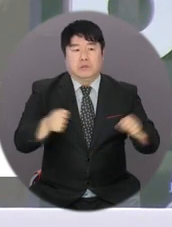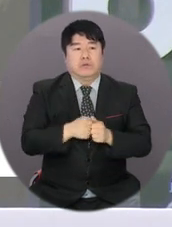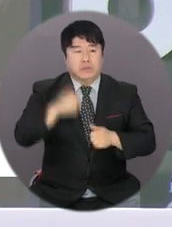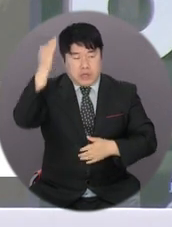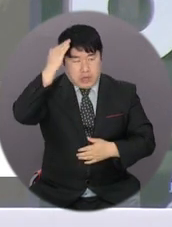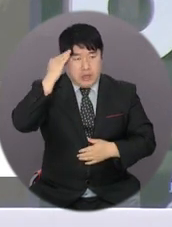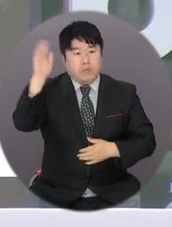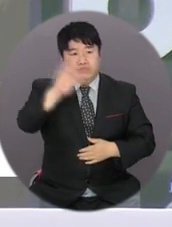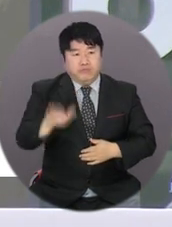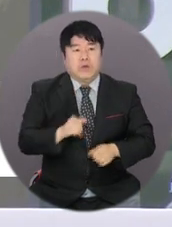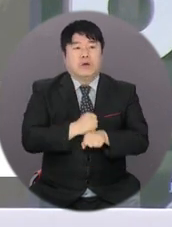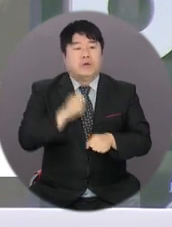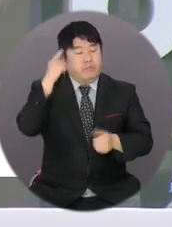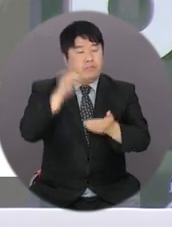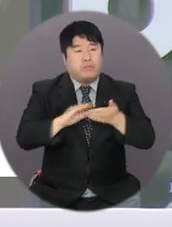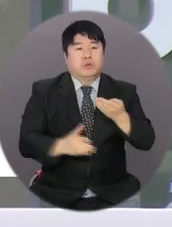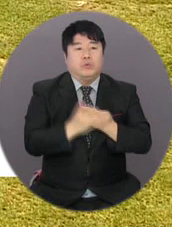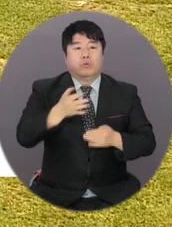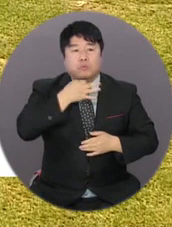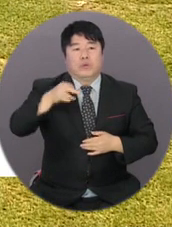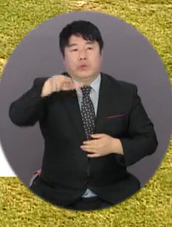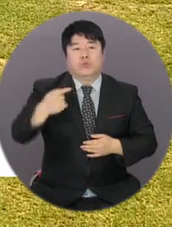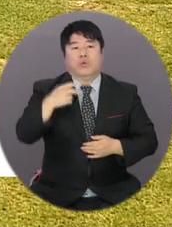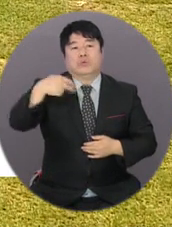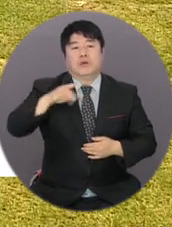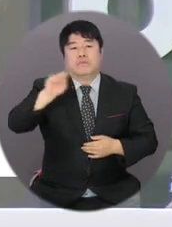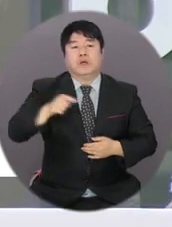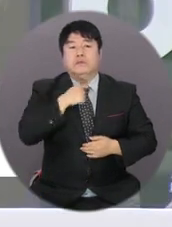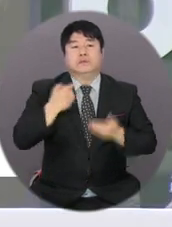한반도의 평화 통일을 외쳤던 고 조성만 열사,